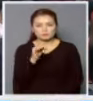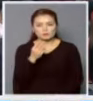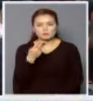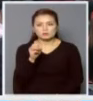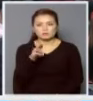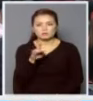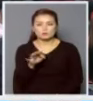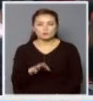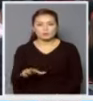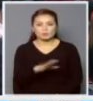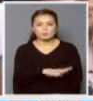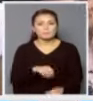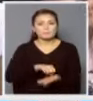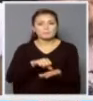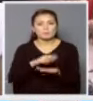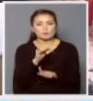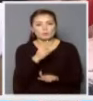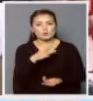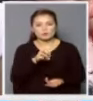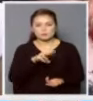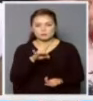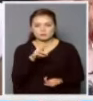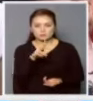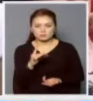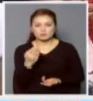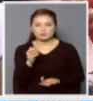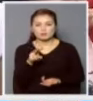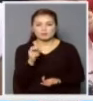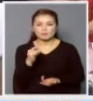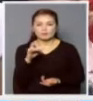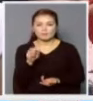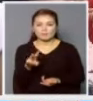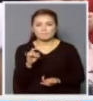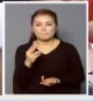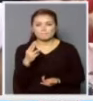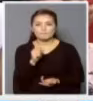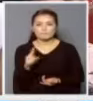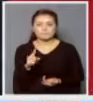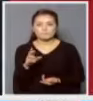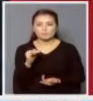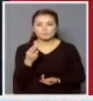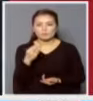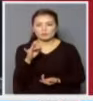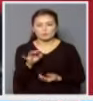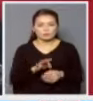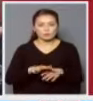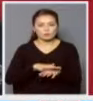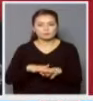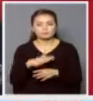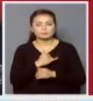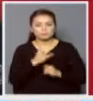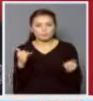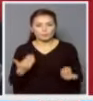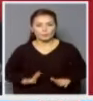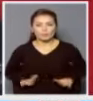Каиршахтинскому сельскому округу относятся села Томарлы, Бисыкты, Талкайран, Жулдыз. Для развития и процветания округа большой вклад